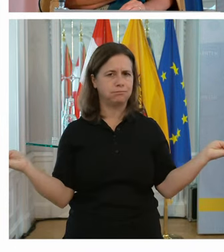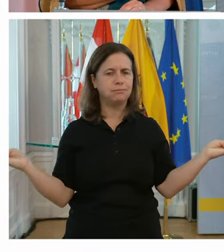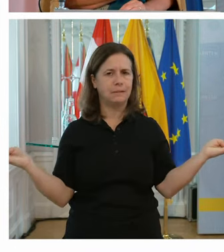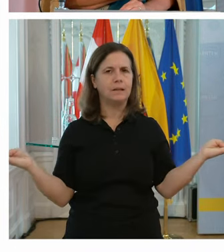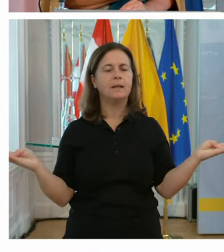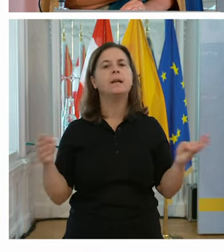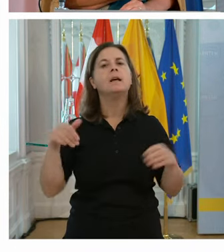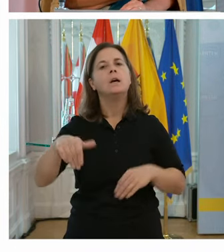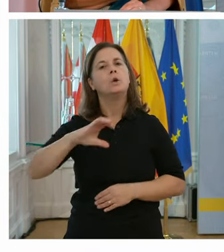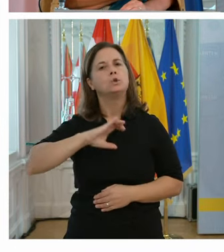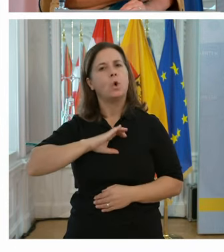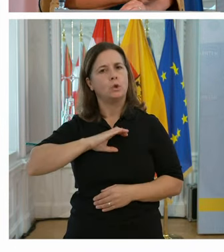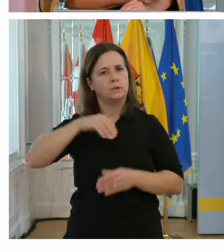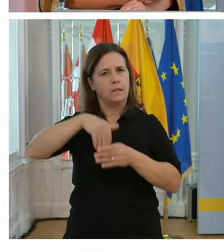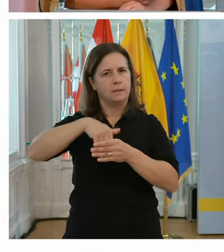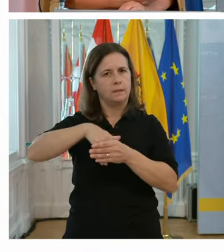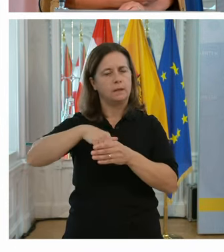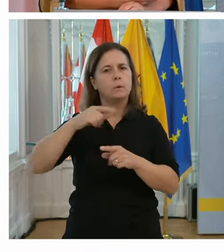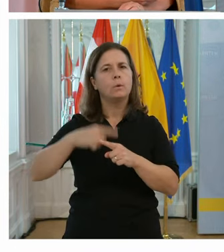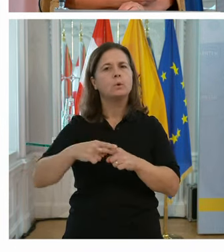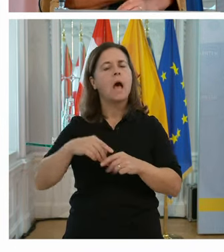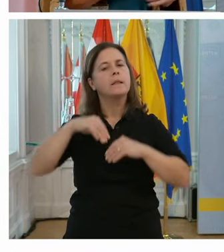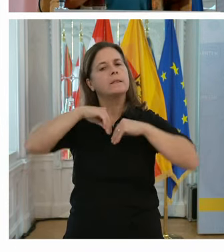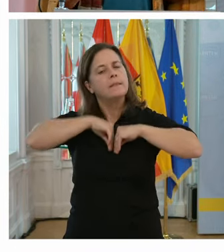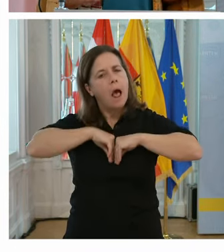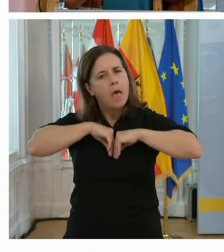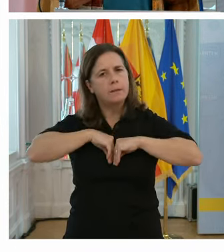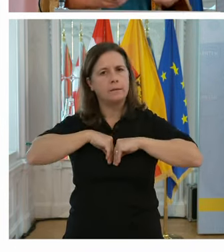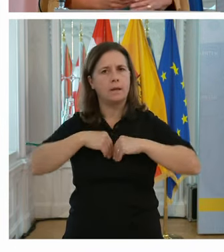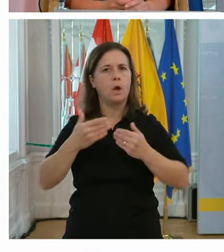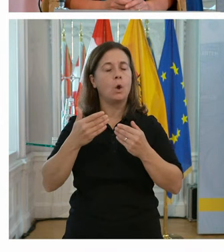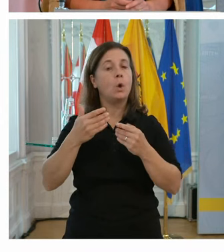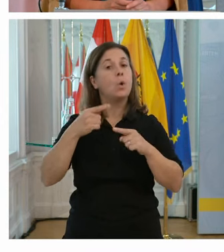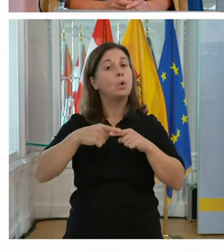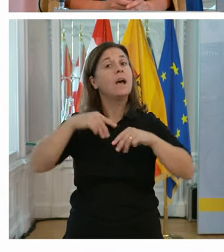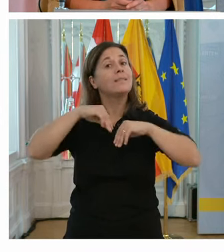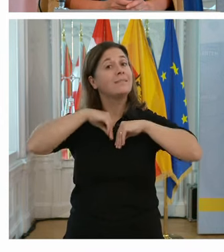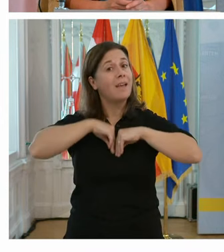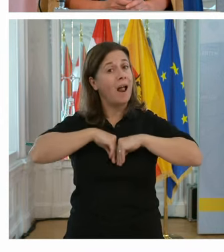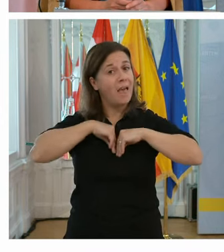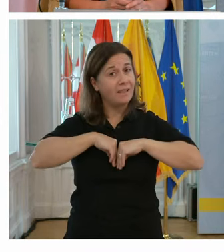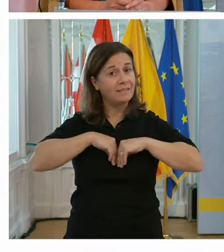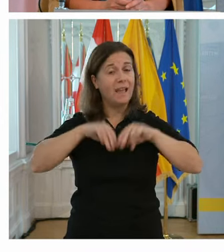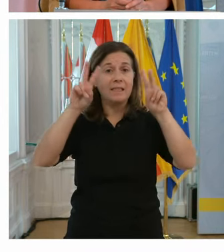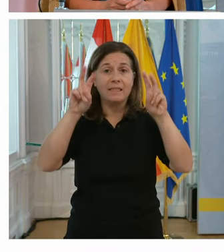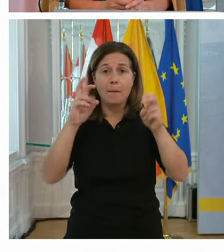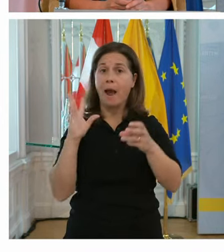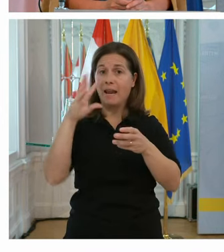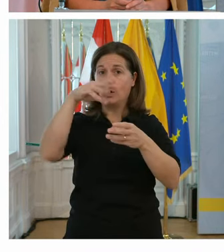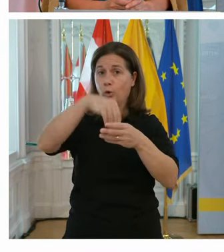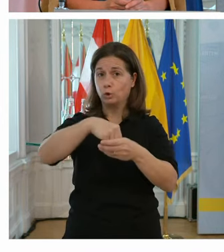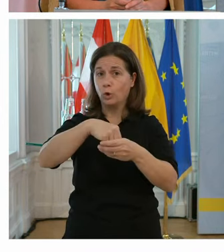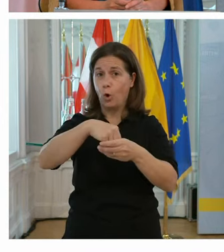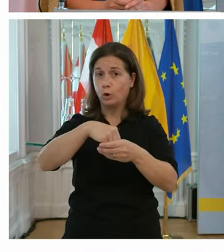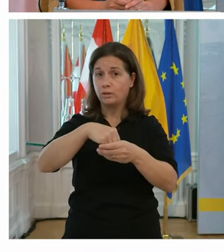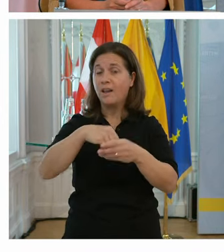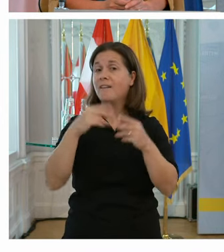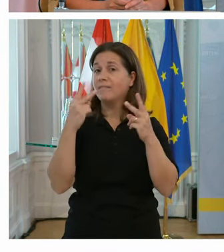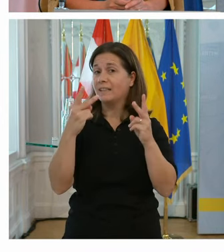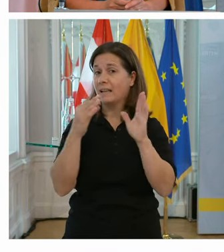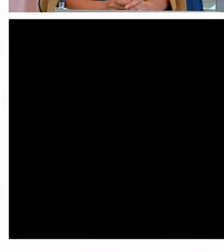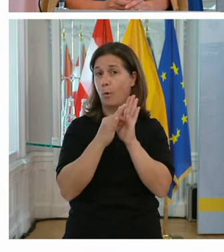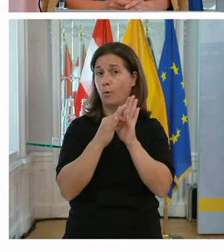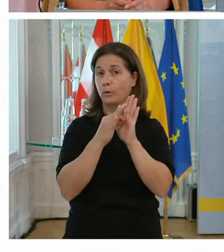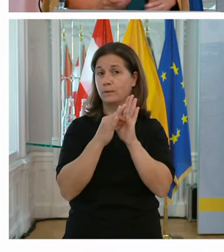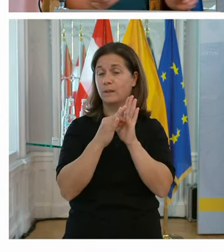hier um die Chancen und die Talente. Na gut, und die Talente sind beim Thema Inklusion natürlich ein ganz wichtiger